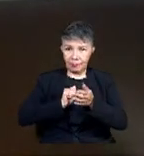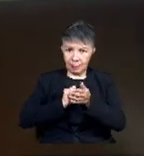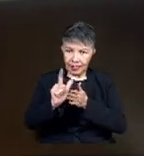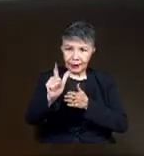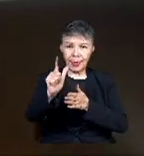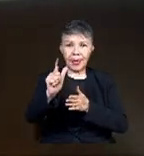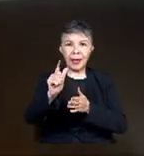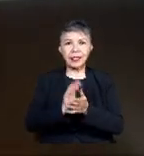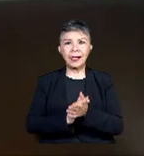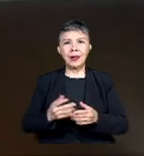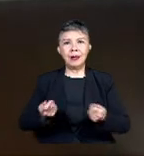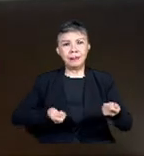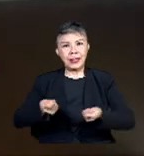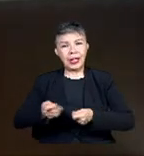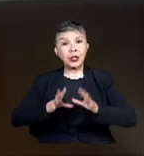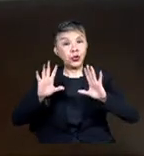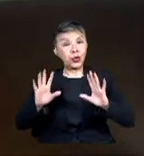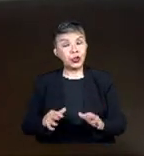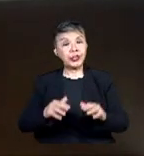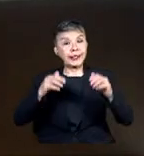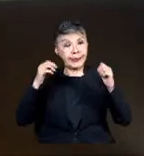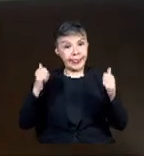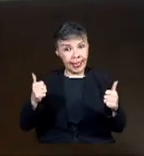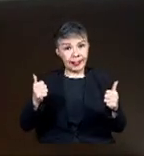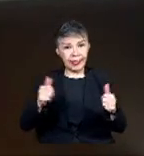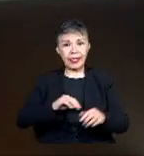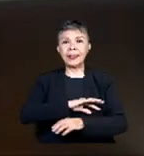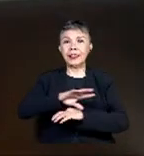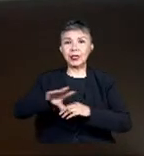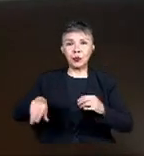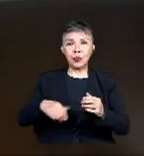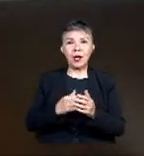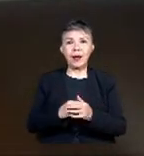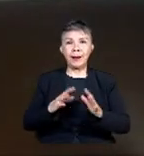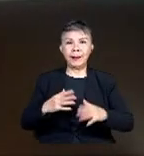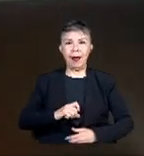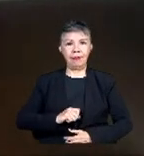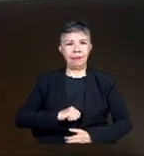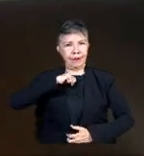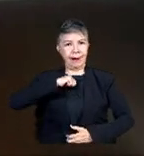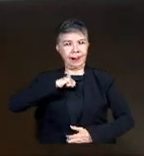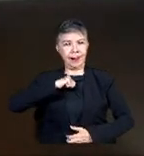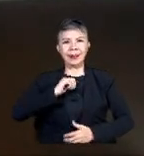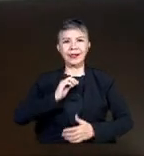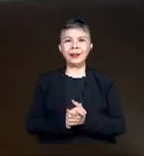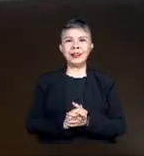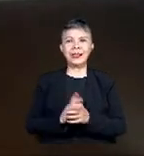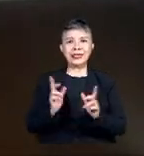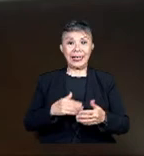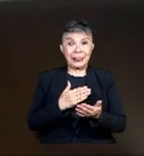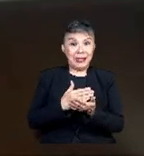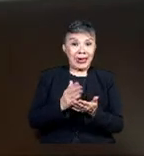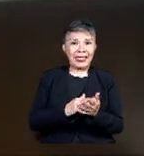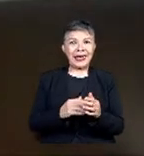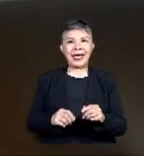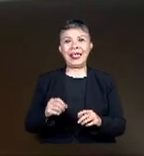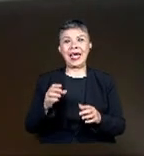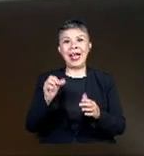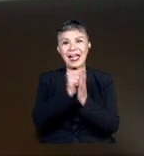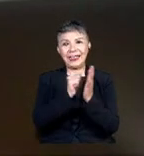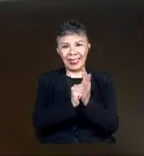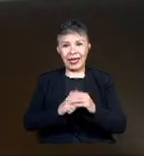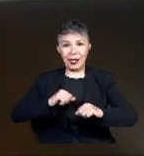lancar, berjalan dengan sukses, dan kita semua bangga telah menjadi bagian dari